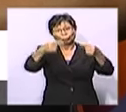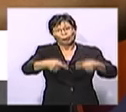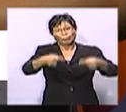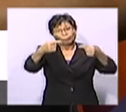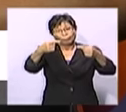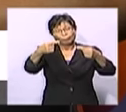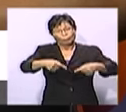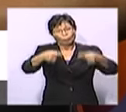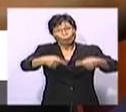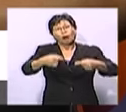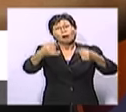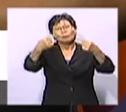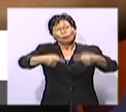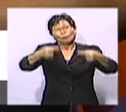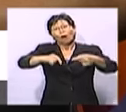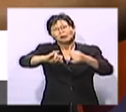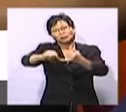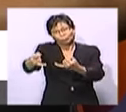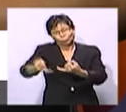kejohanan jemputan